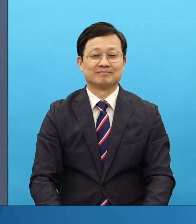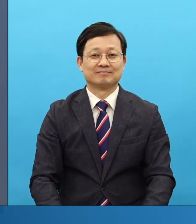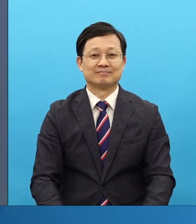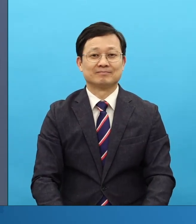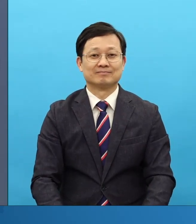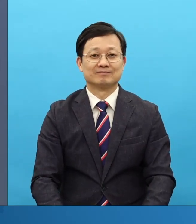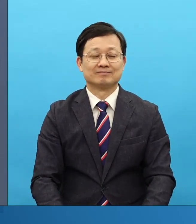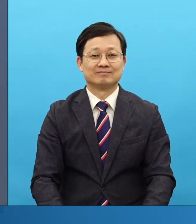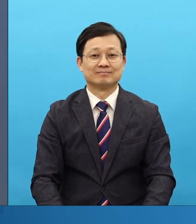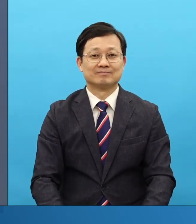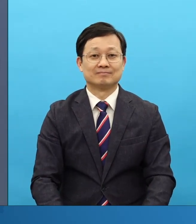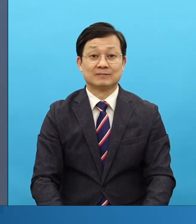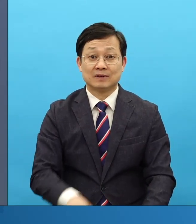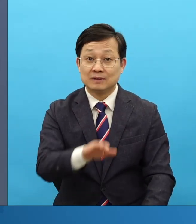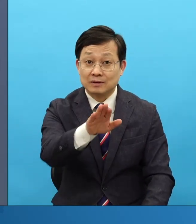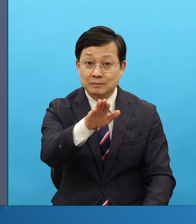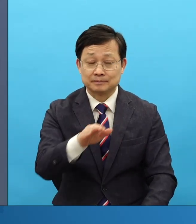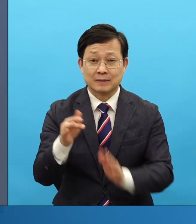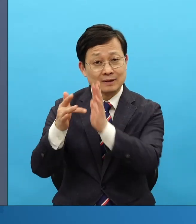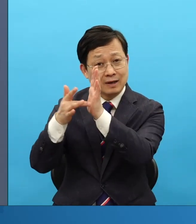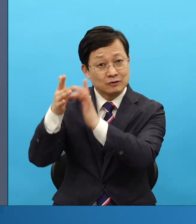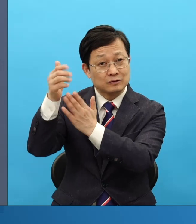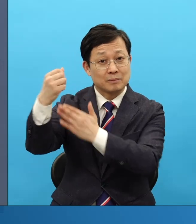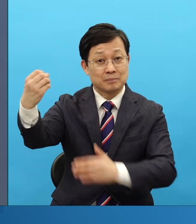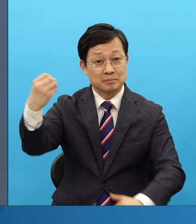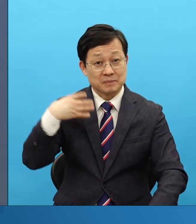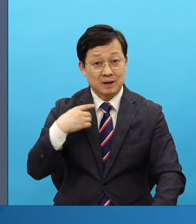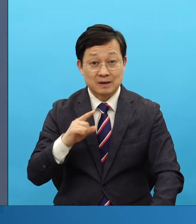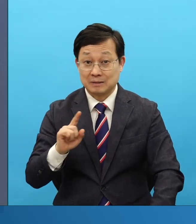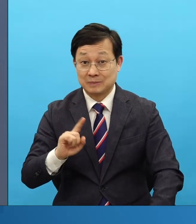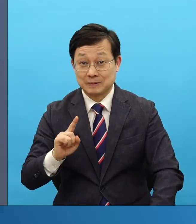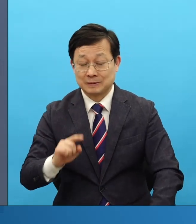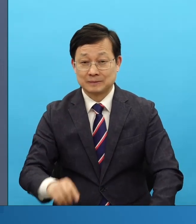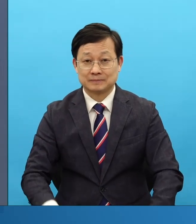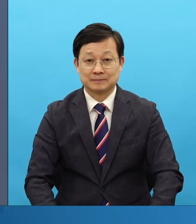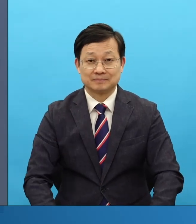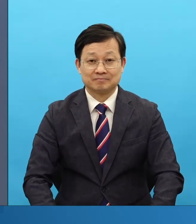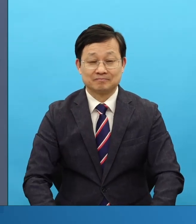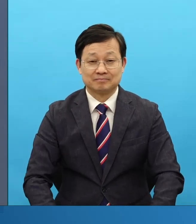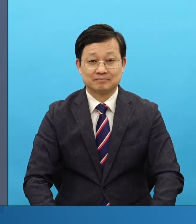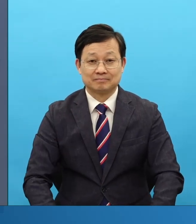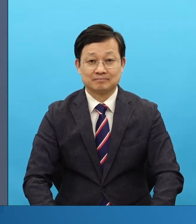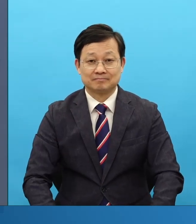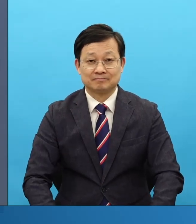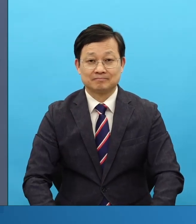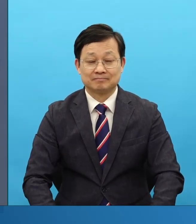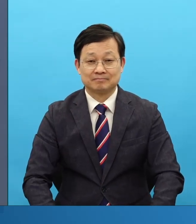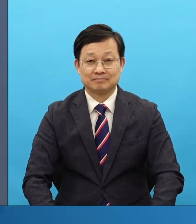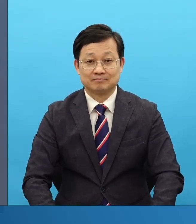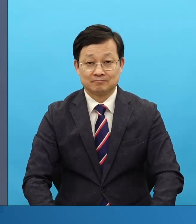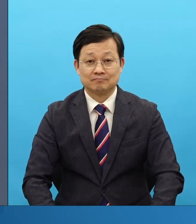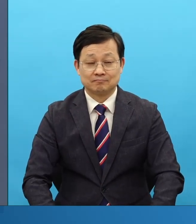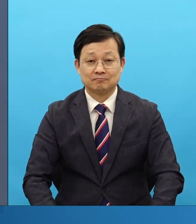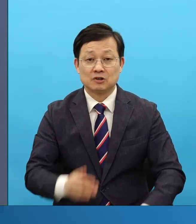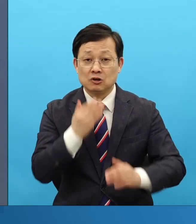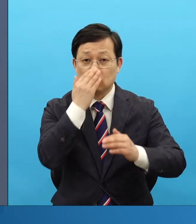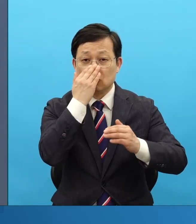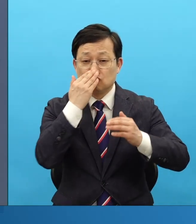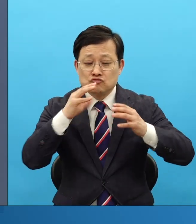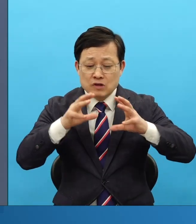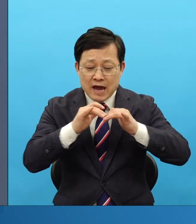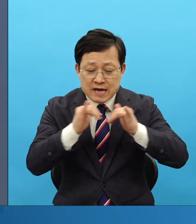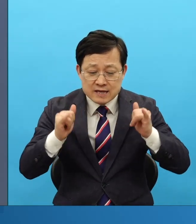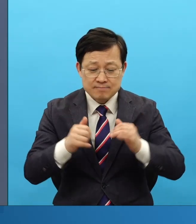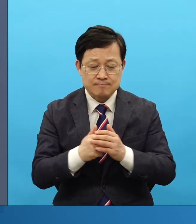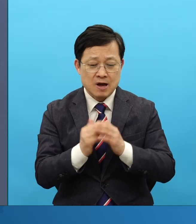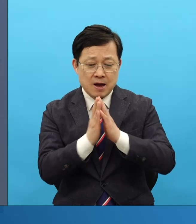must block this wind. 예수님이 이렇게 말씀하셨어요. Jesus said this. 잘 믿는 유대인 보고 이렇게 말씀하셨어요. And those Jews